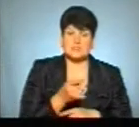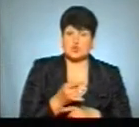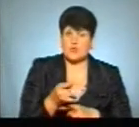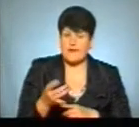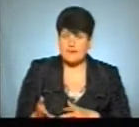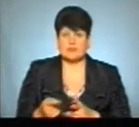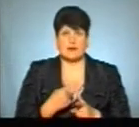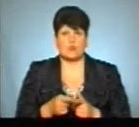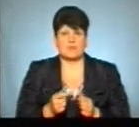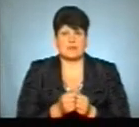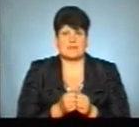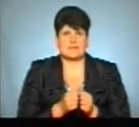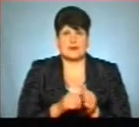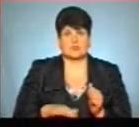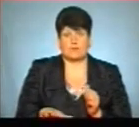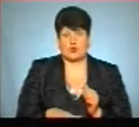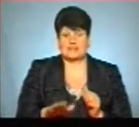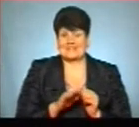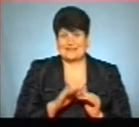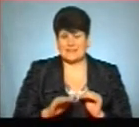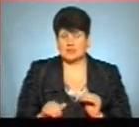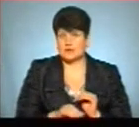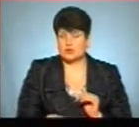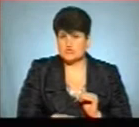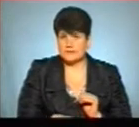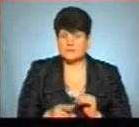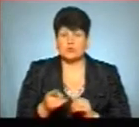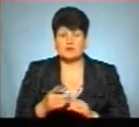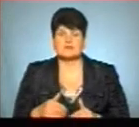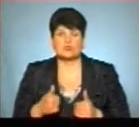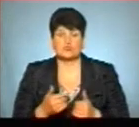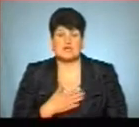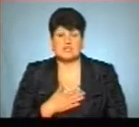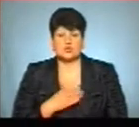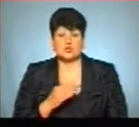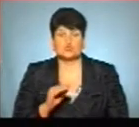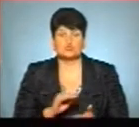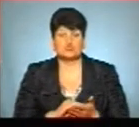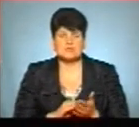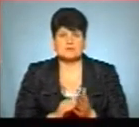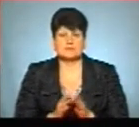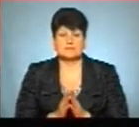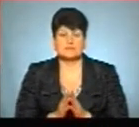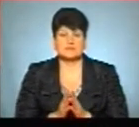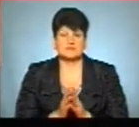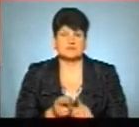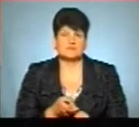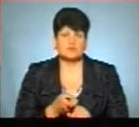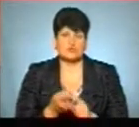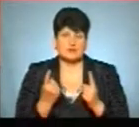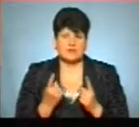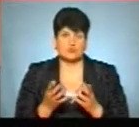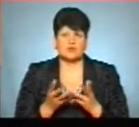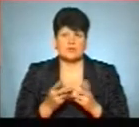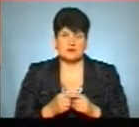дитячих площадок. Тернополянка Наталія Клименко звернулася до наших журналістів з приводу великої кількості, на її думку,